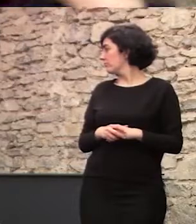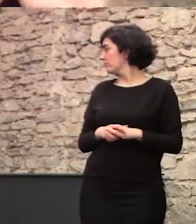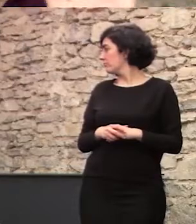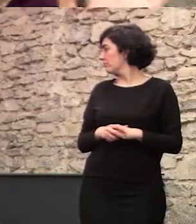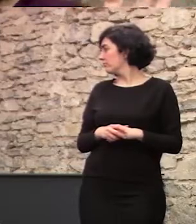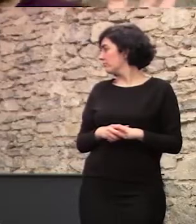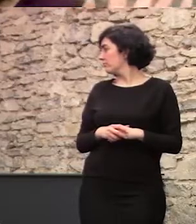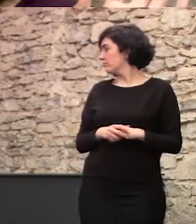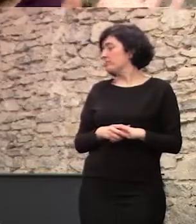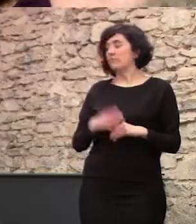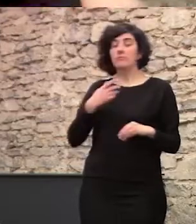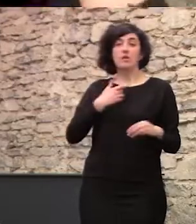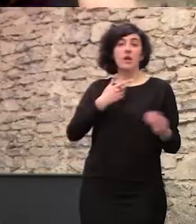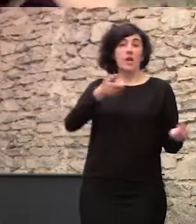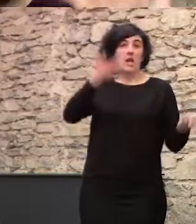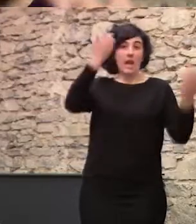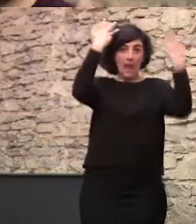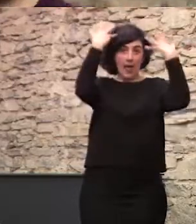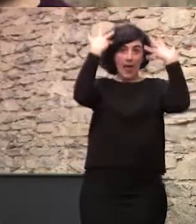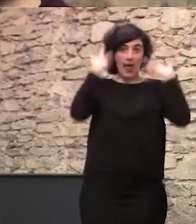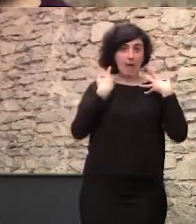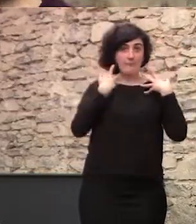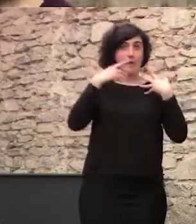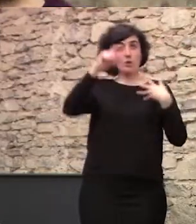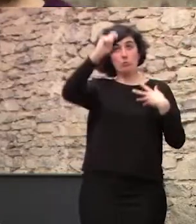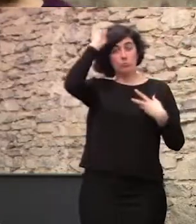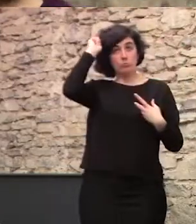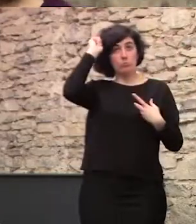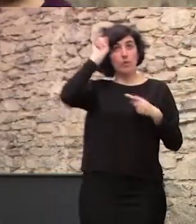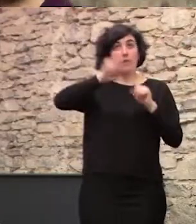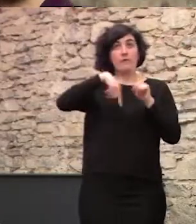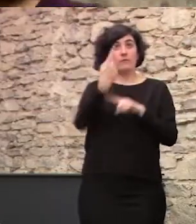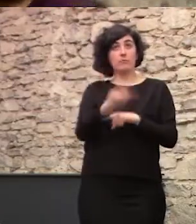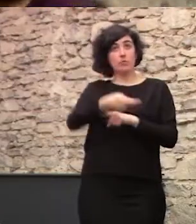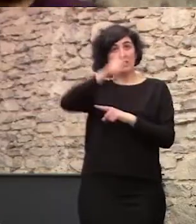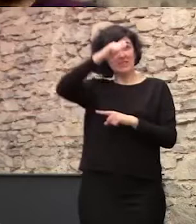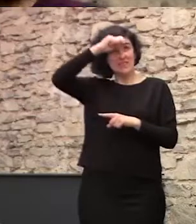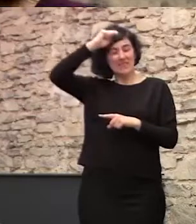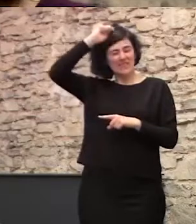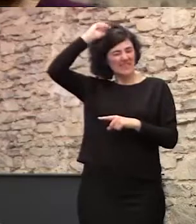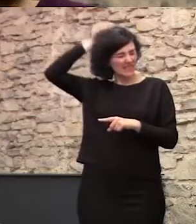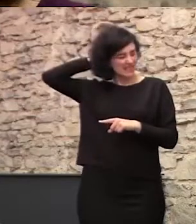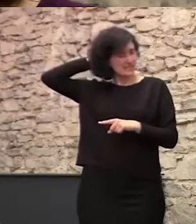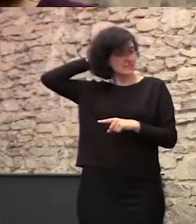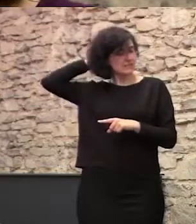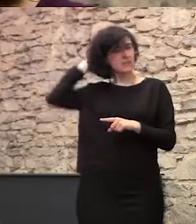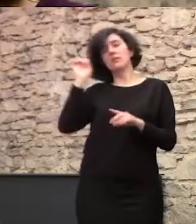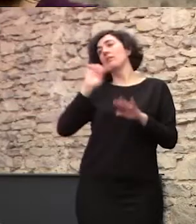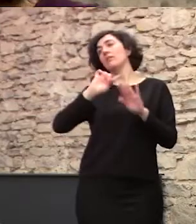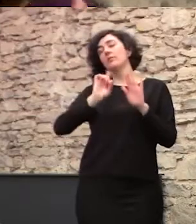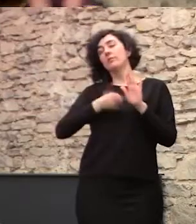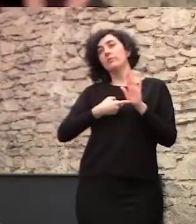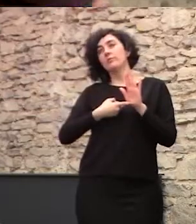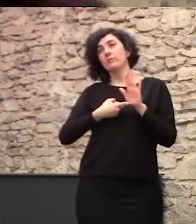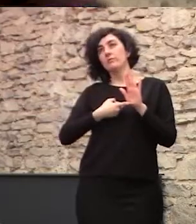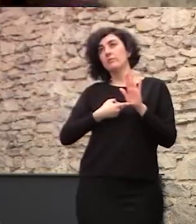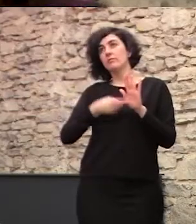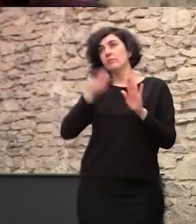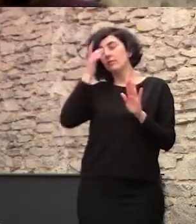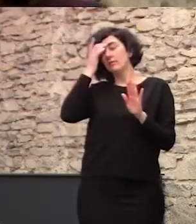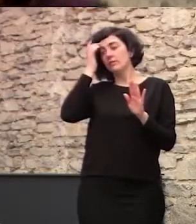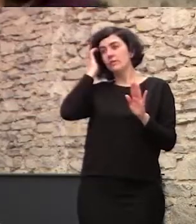kaskamotz geratuko da. Ie zer loiek moztu eta ero. Ez